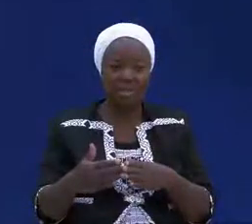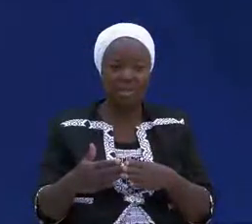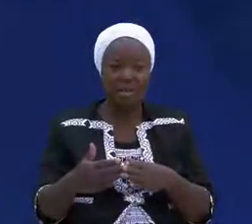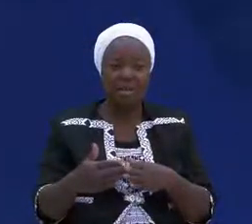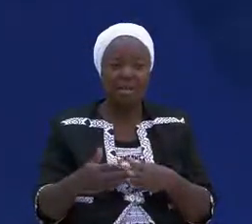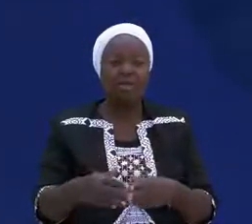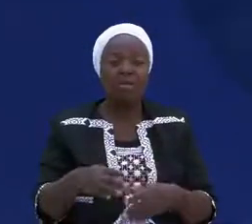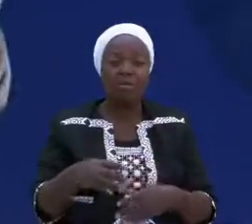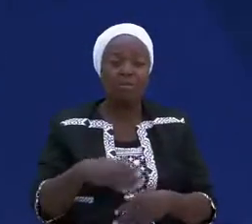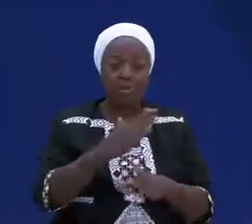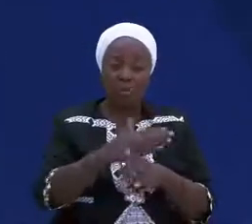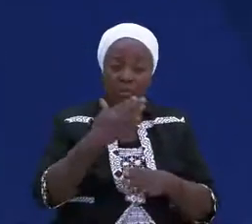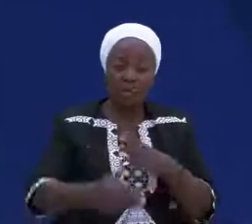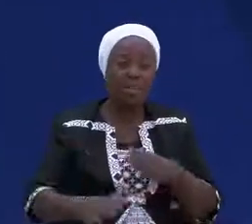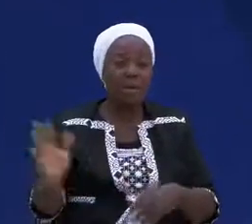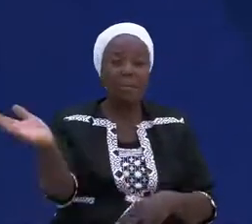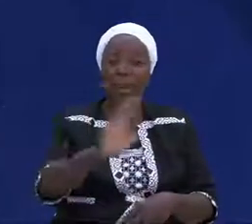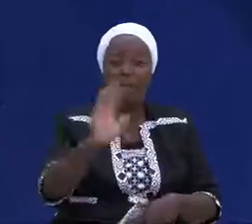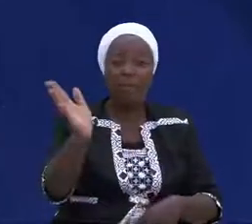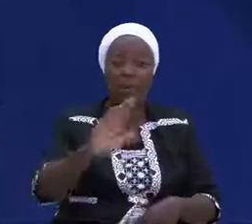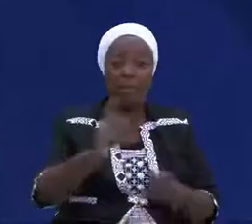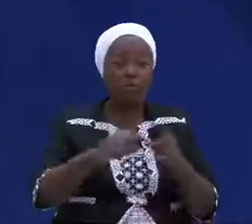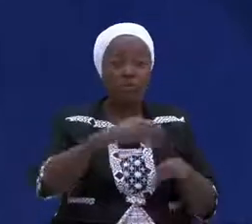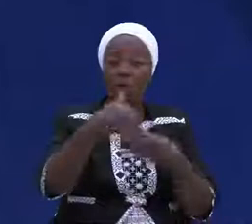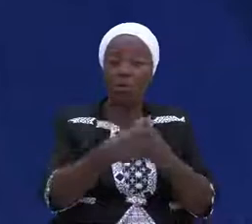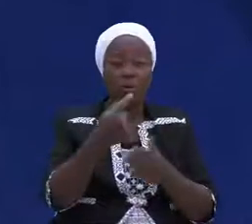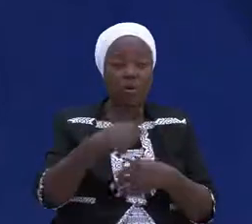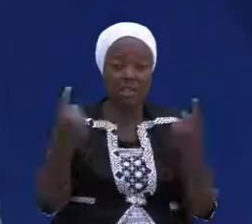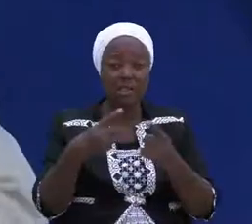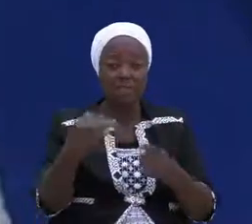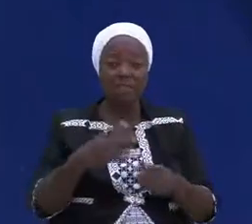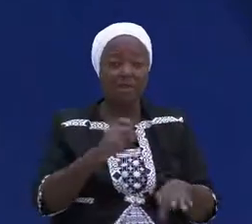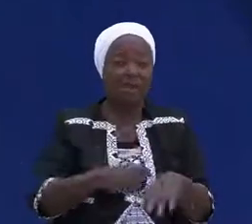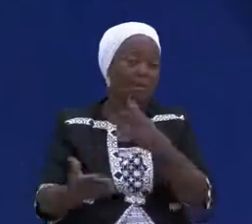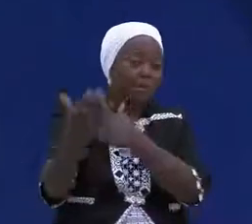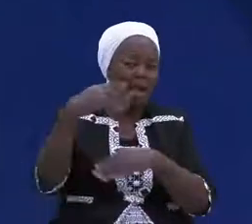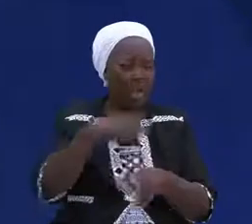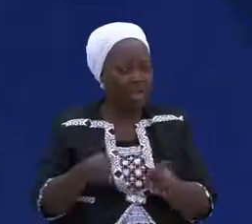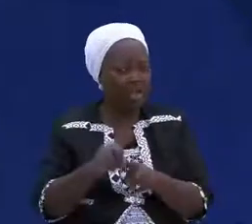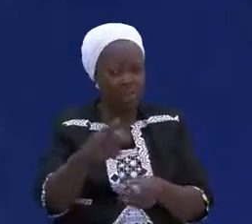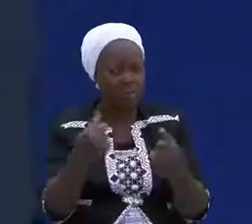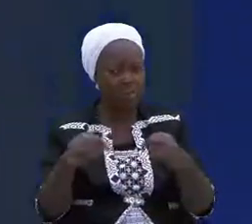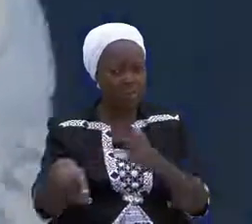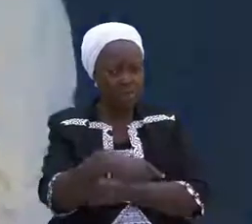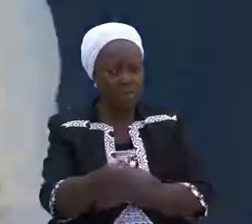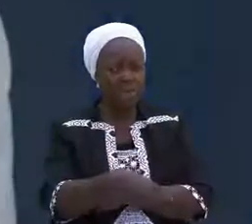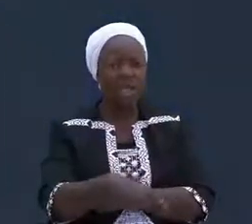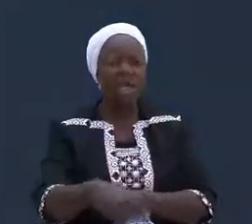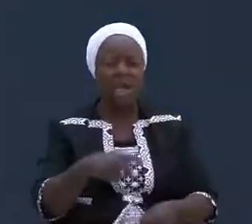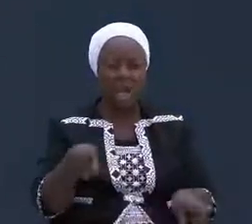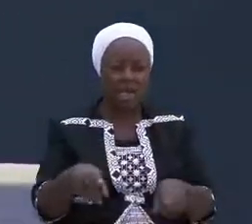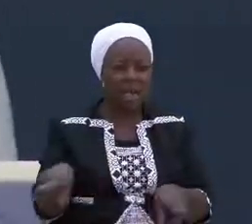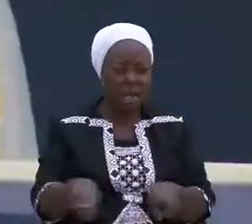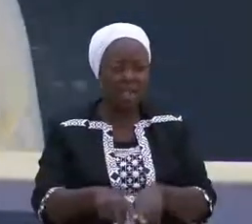ils ont dit au revoir complètement et totalement à tous les péchés du passé. Et comme tu viens aujourd'hui, comme ils sont venus, et tu dis